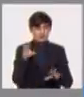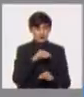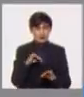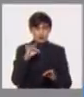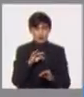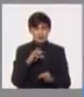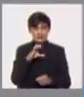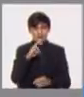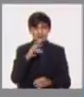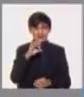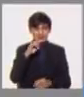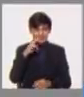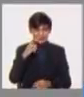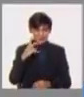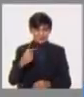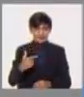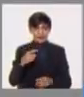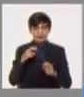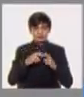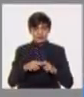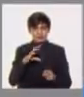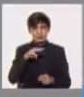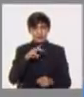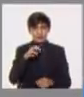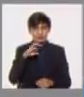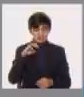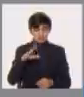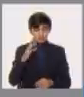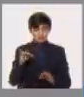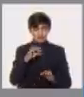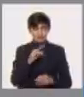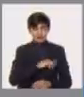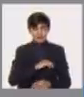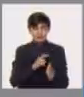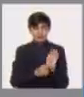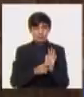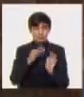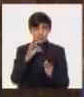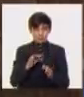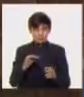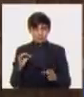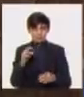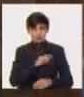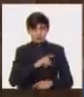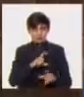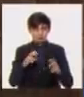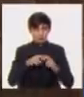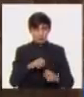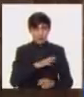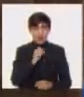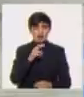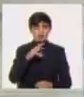барлығын скринингтік тестілеуден өткіземіз деді. Екі аптада сала қызметкерлерінің 70% тексеріліпті. Бүгінде Ақтөбе облысынан